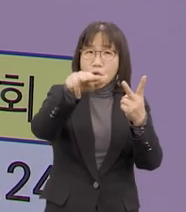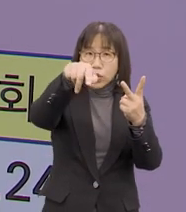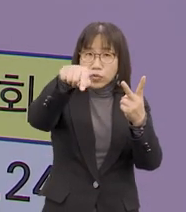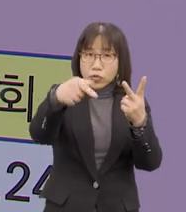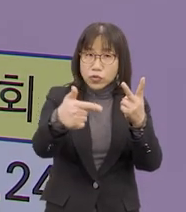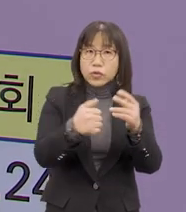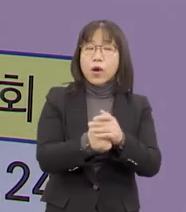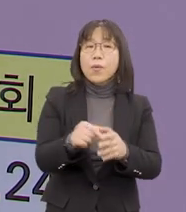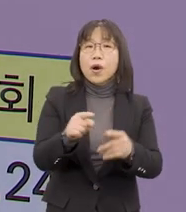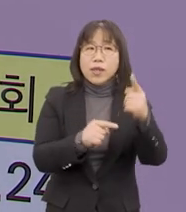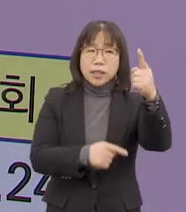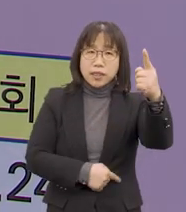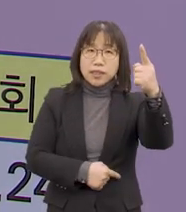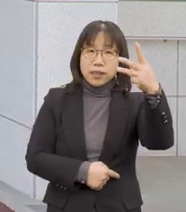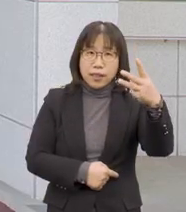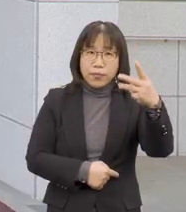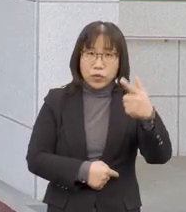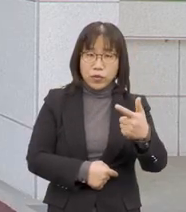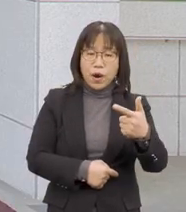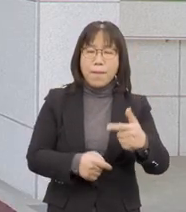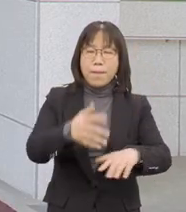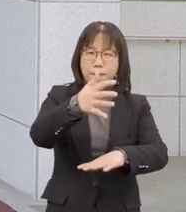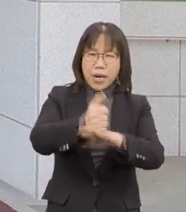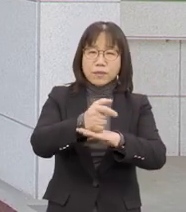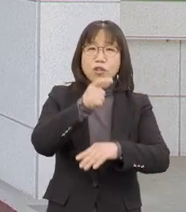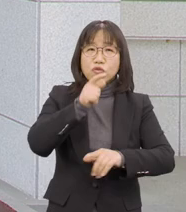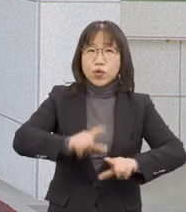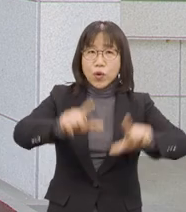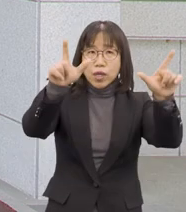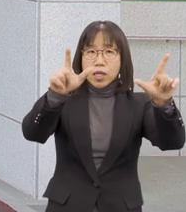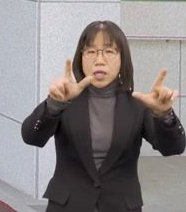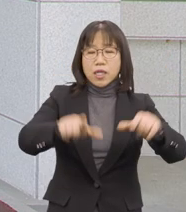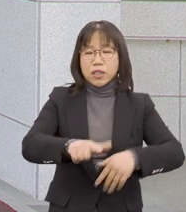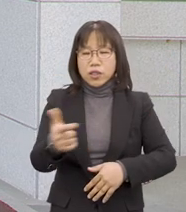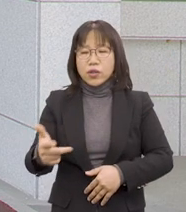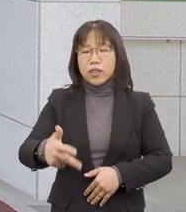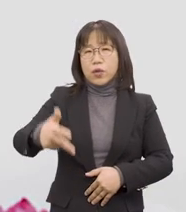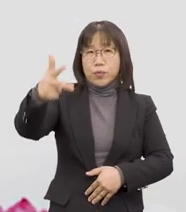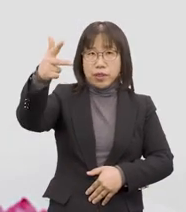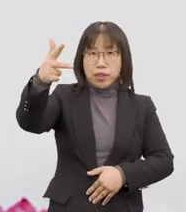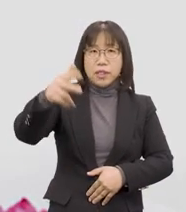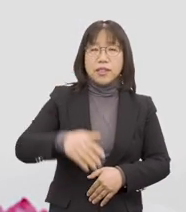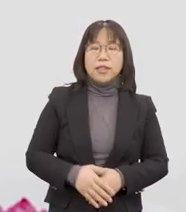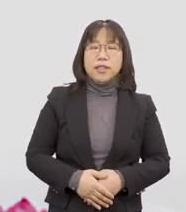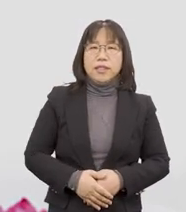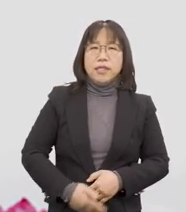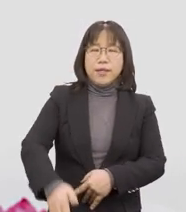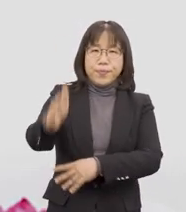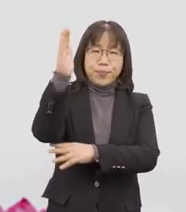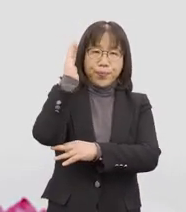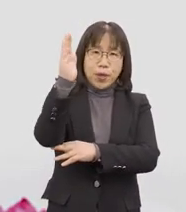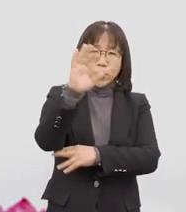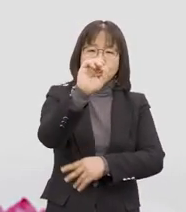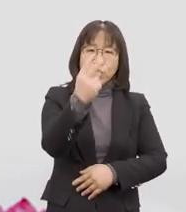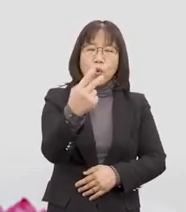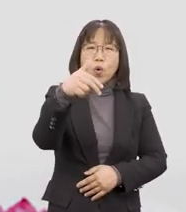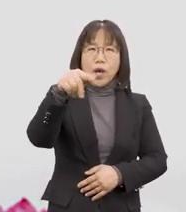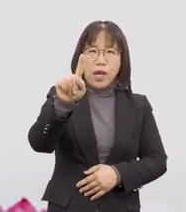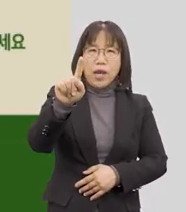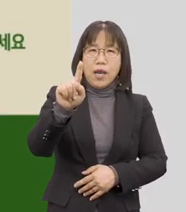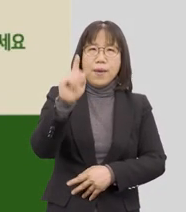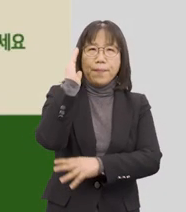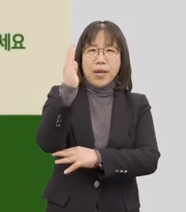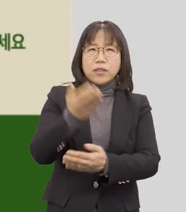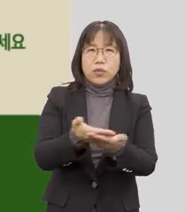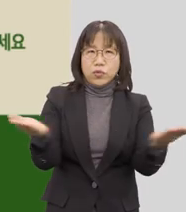또 화전 박물관 의 경우 홀수 달 마지막 주 수요일 오후 7시 원정에 강사의 운 라인 힐링 명상 요가 가